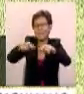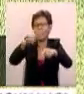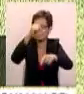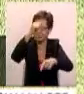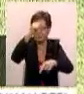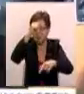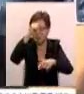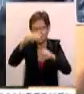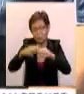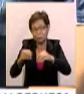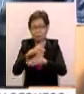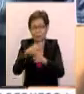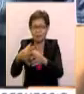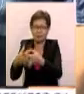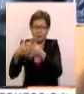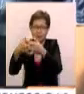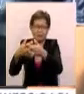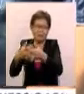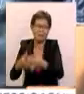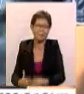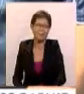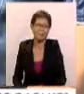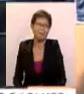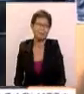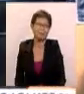dan Amerika.